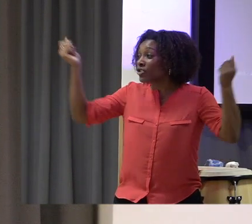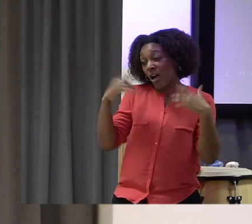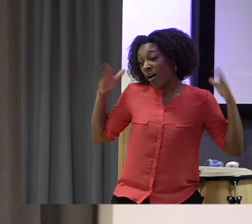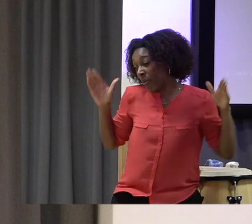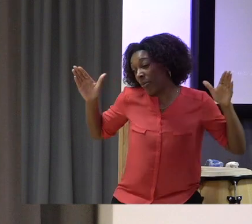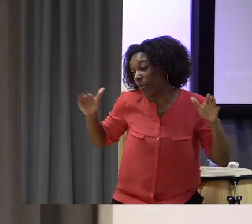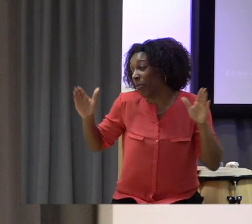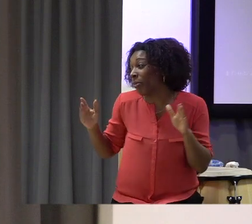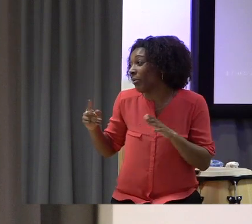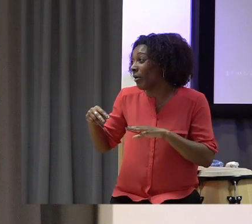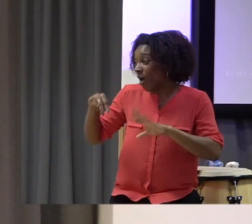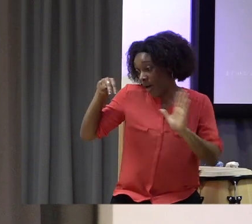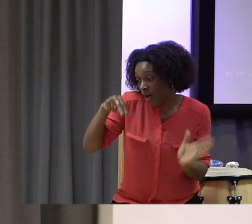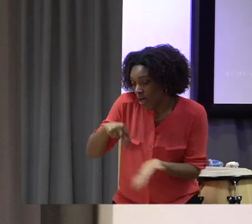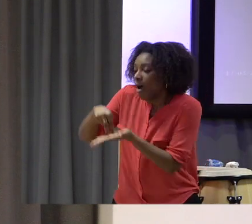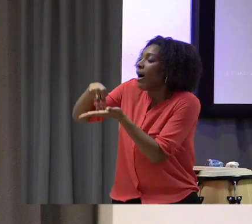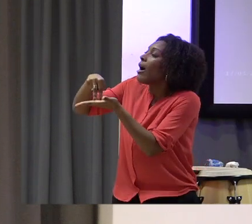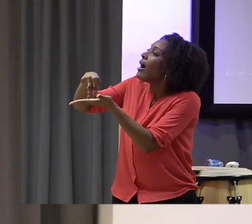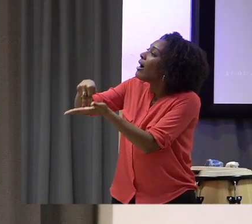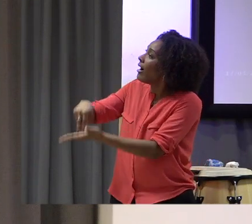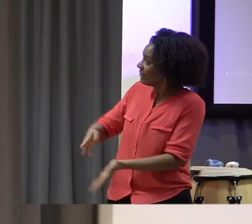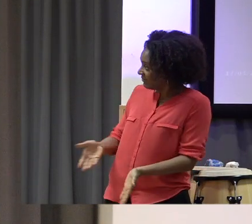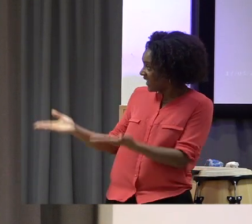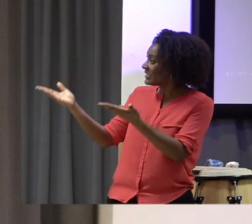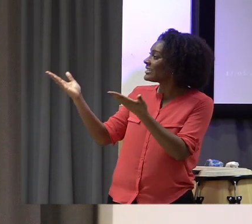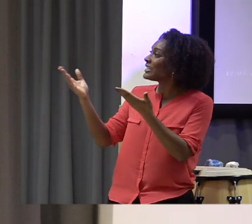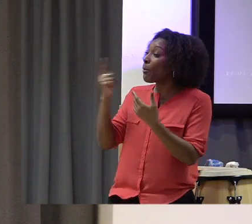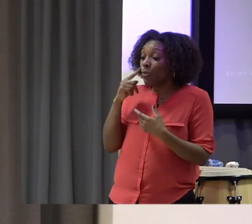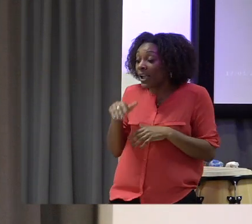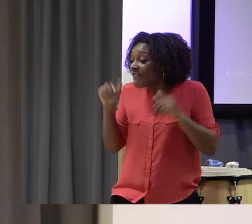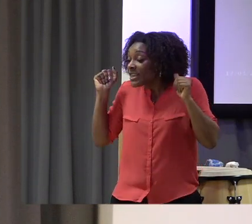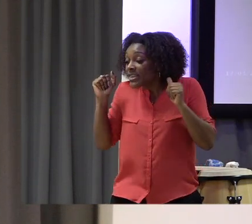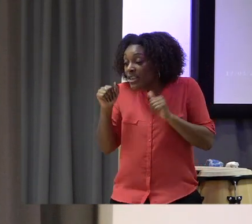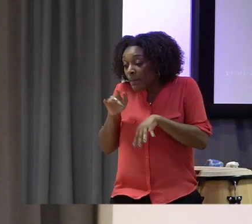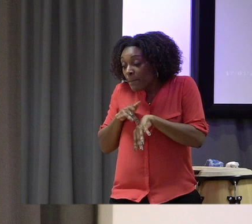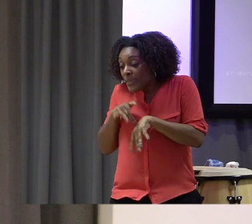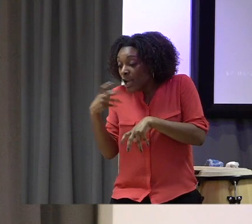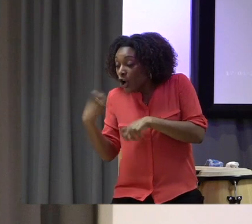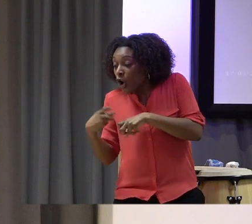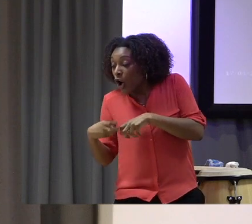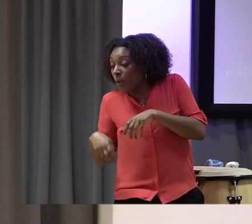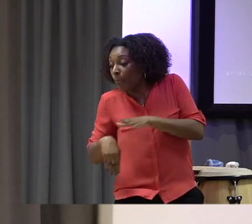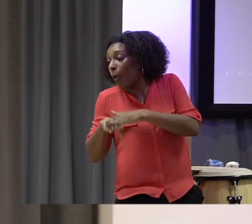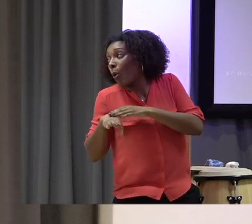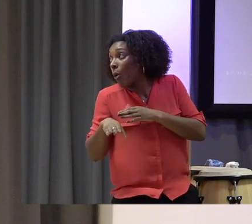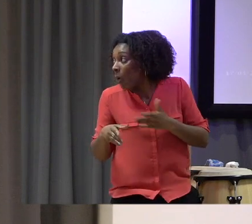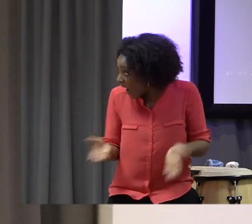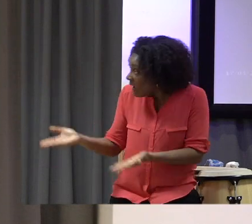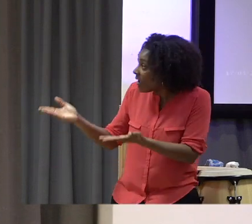sujet, et ils te porteront sur les mains, de peur que ton pied ne heurte contre une